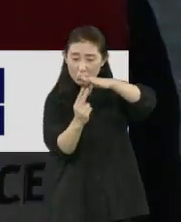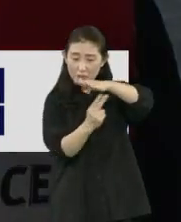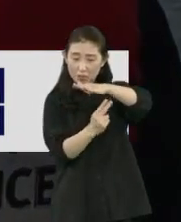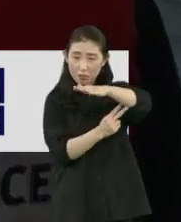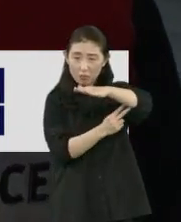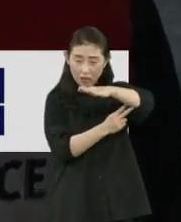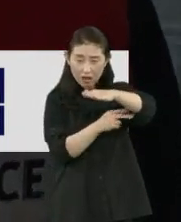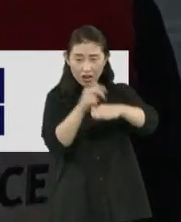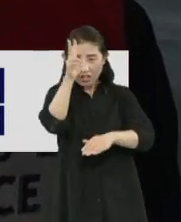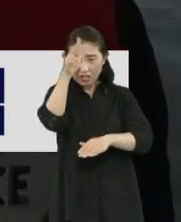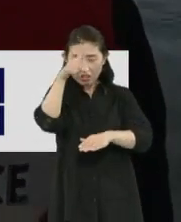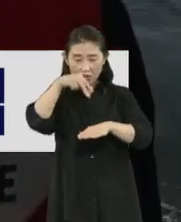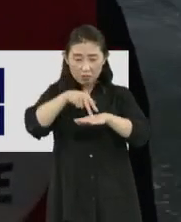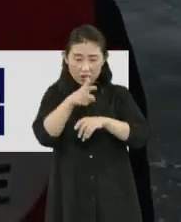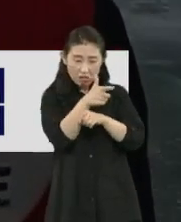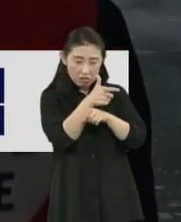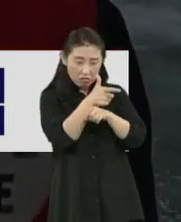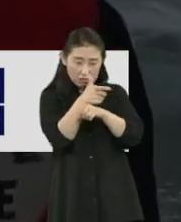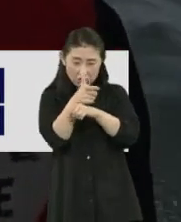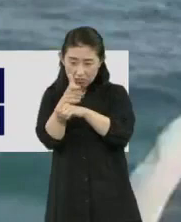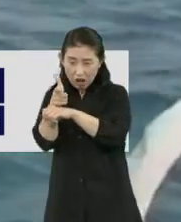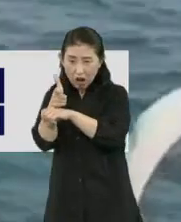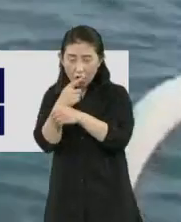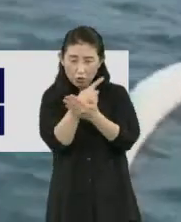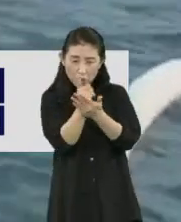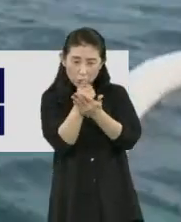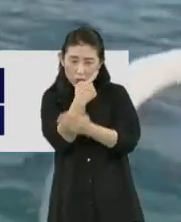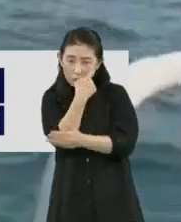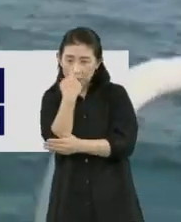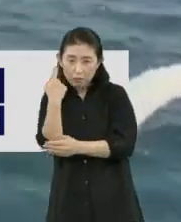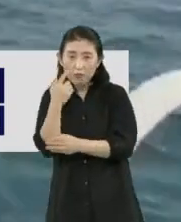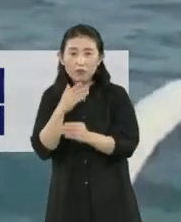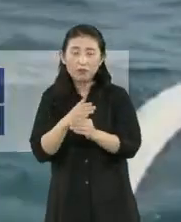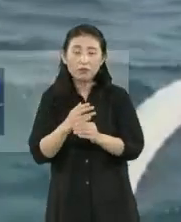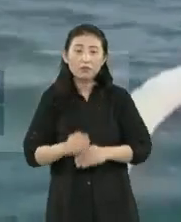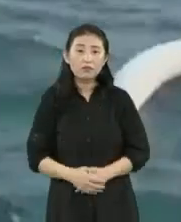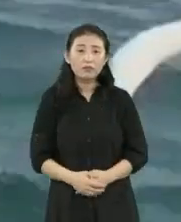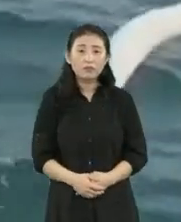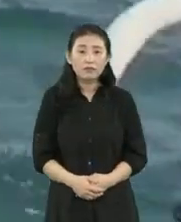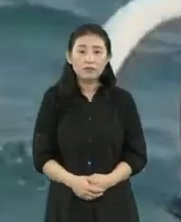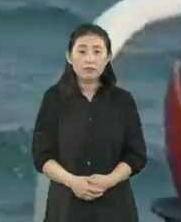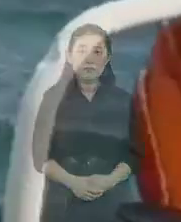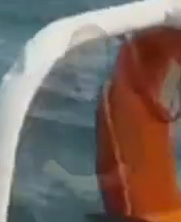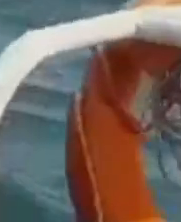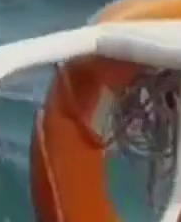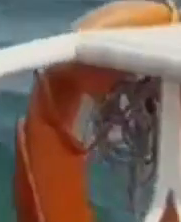안면대교에서 경찰관이 스피드건을 들고 어선 속도를 측정하고 있다고 밝혔습니다.